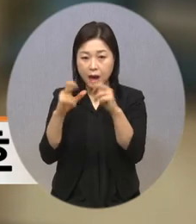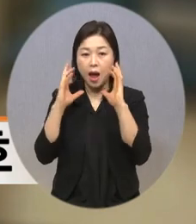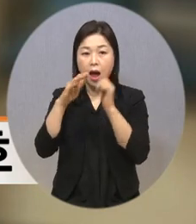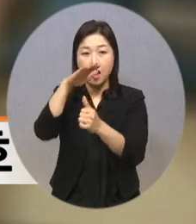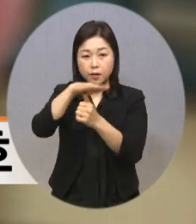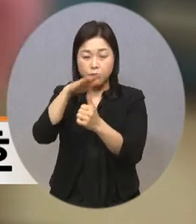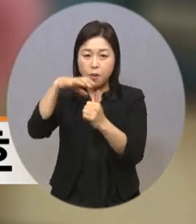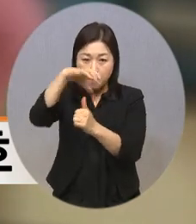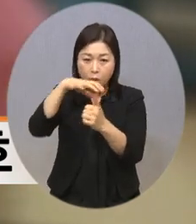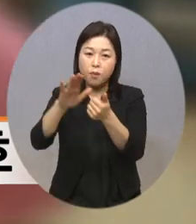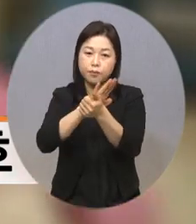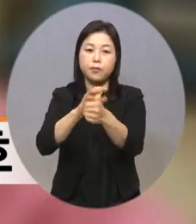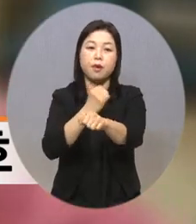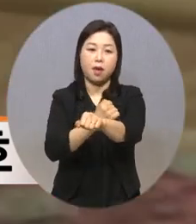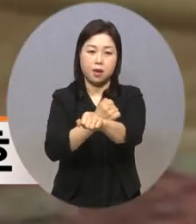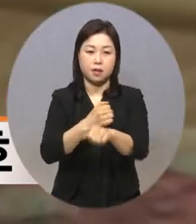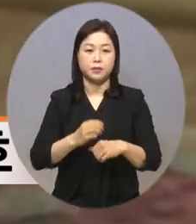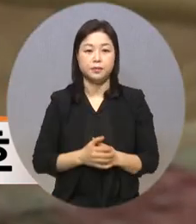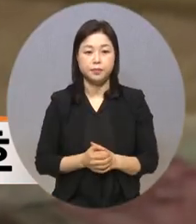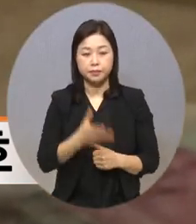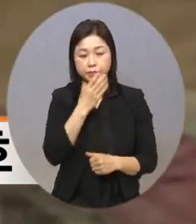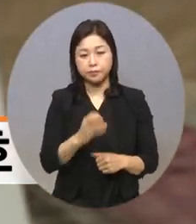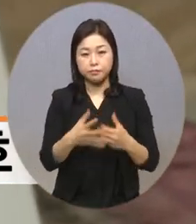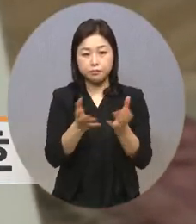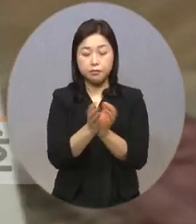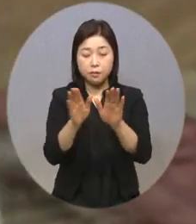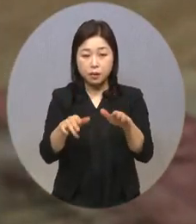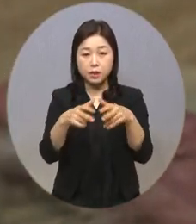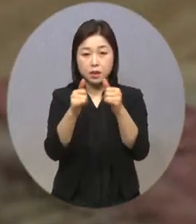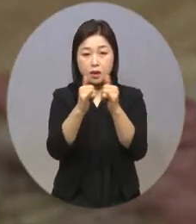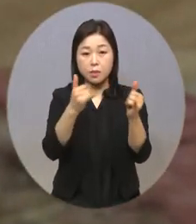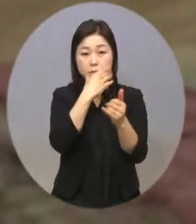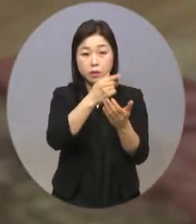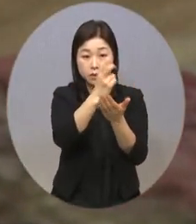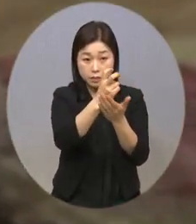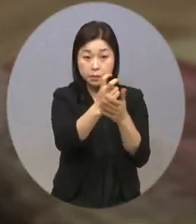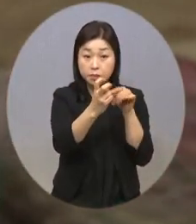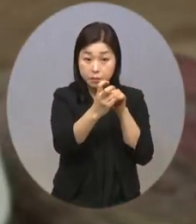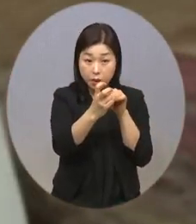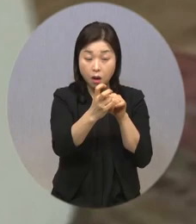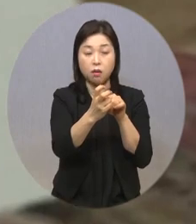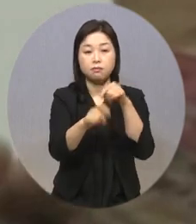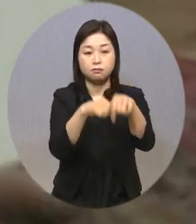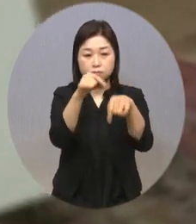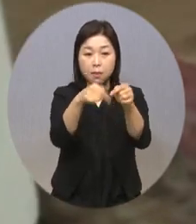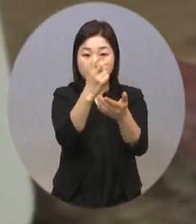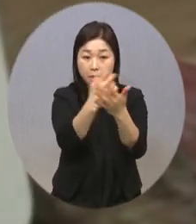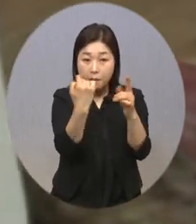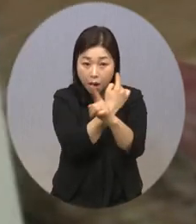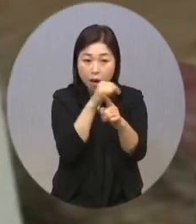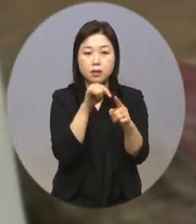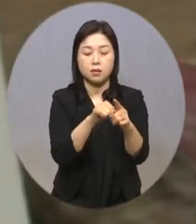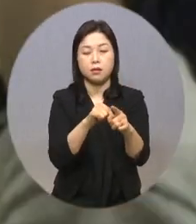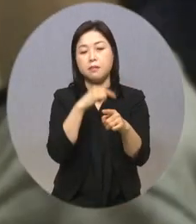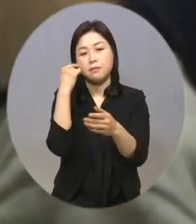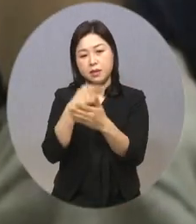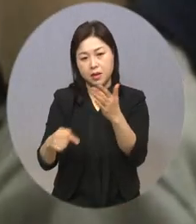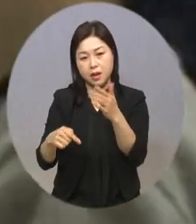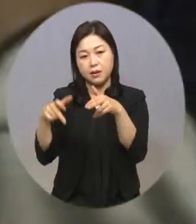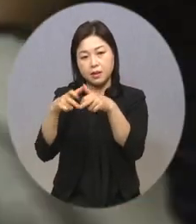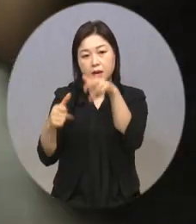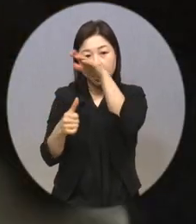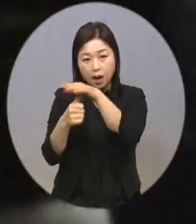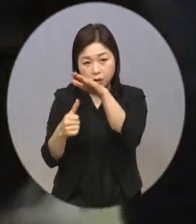이루어질 수 있도록 했습니다. 보건복지부는 이번 장애인복지법 시행규칙 개정으로 피해 장애아동쉼터의